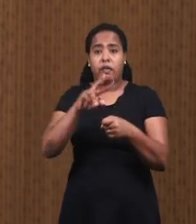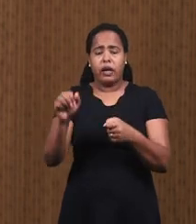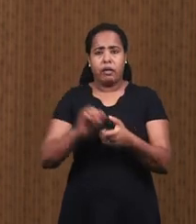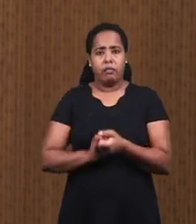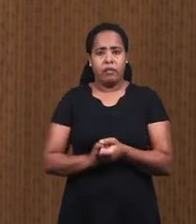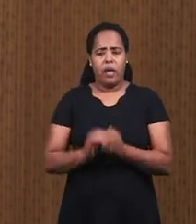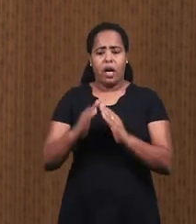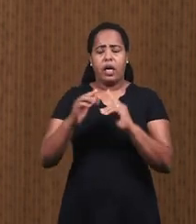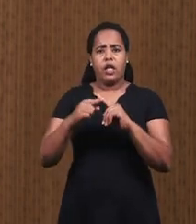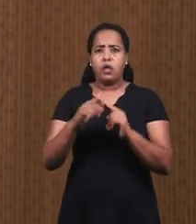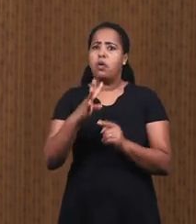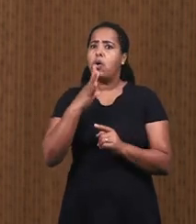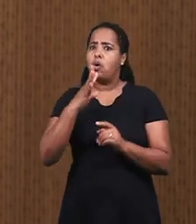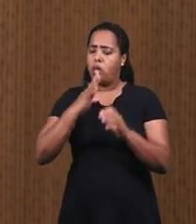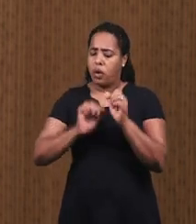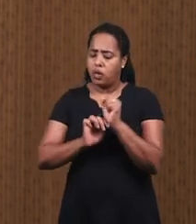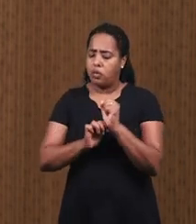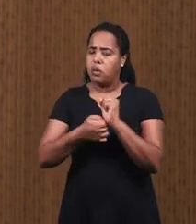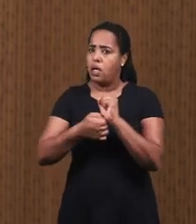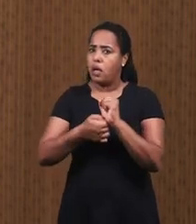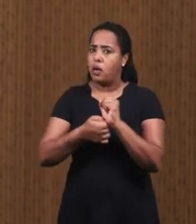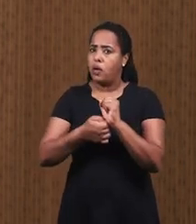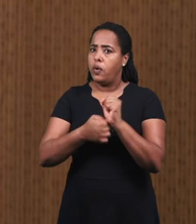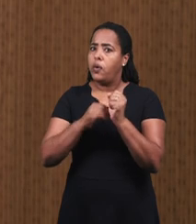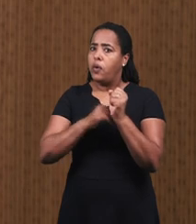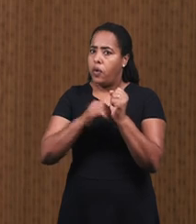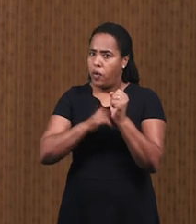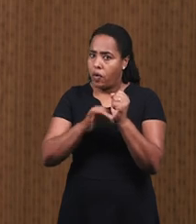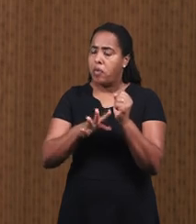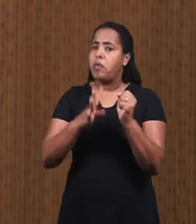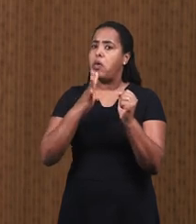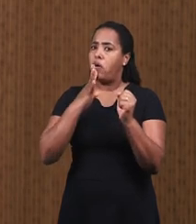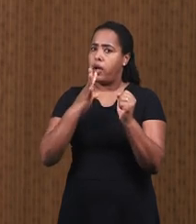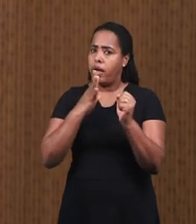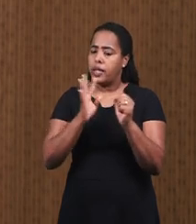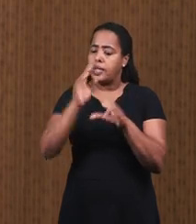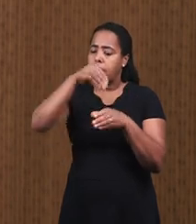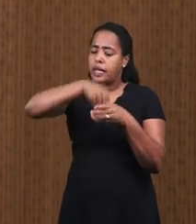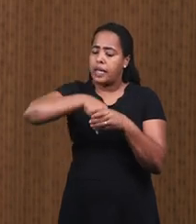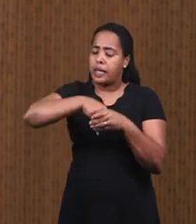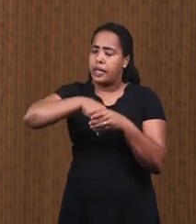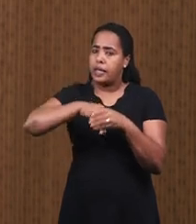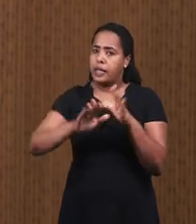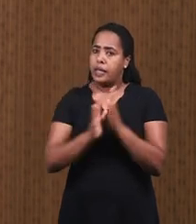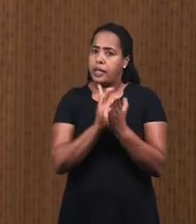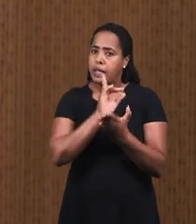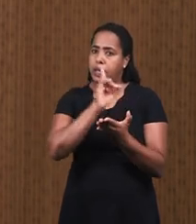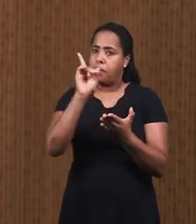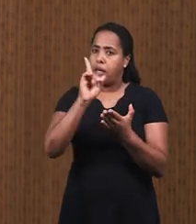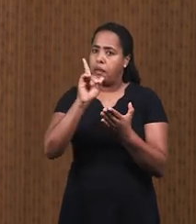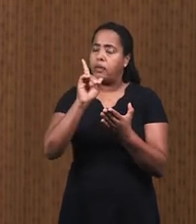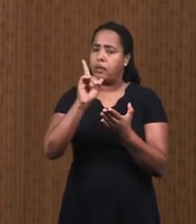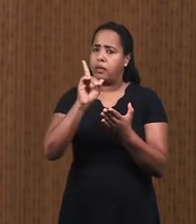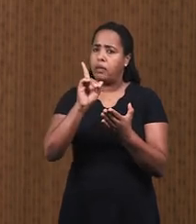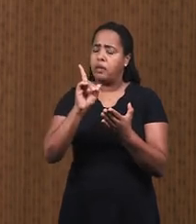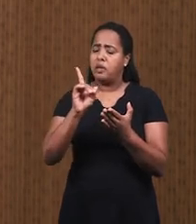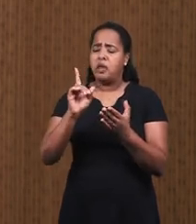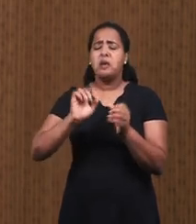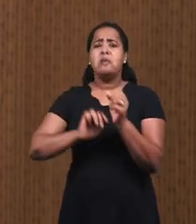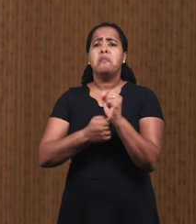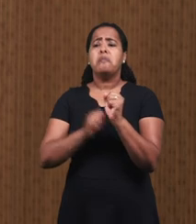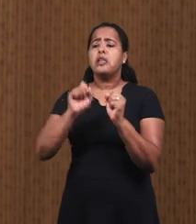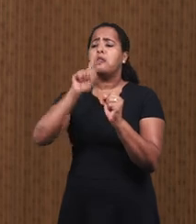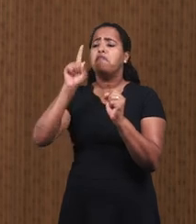qui connaît le mystère, qui connaît le secret, qui est dans la parole, qui est inséré dans la parole, qui